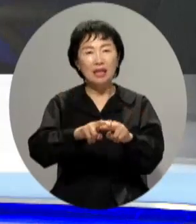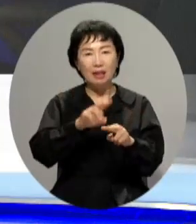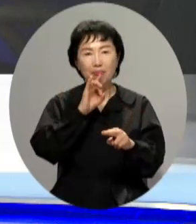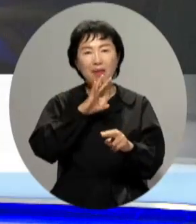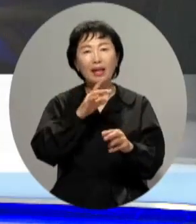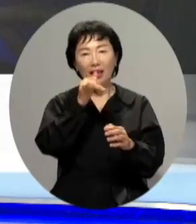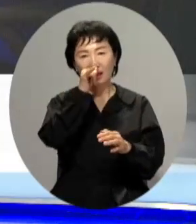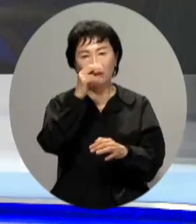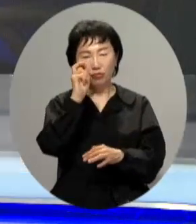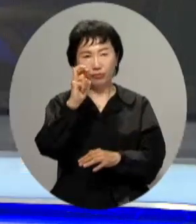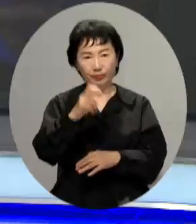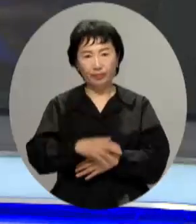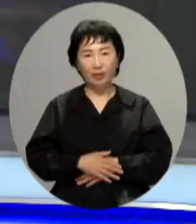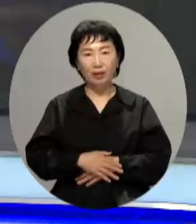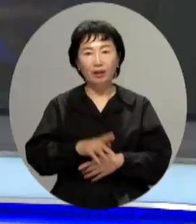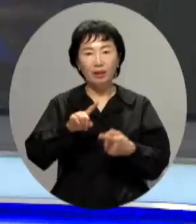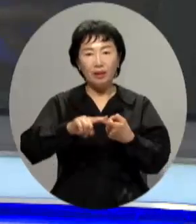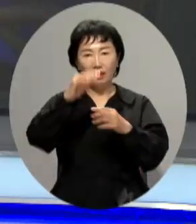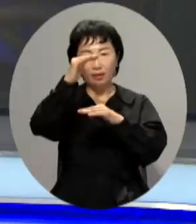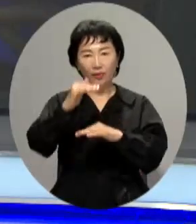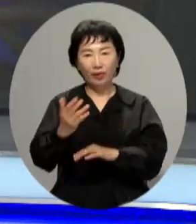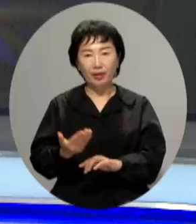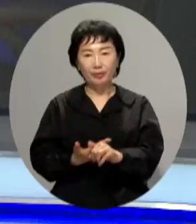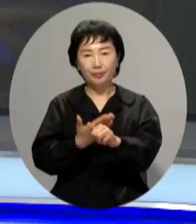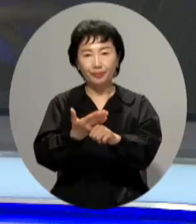것으로 보입니다. 고차원 기자의 보도입니다.